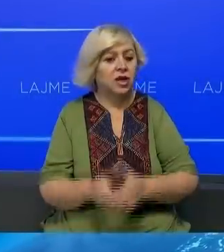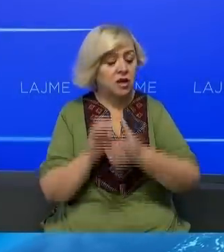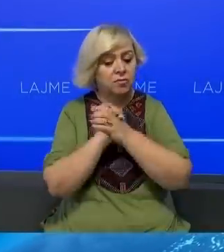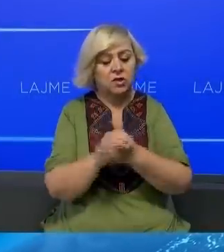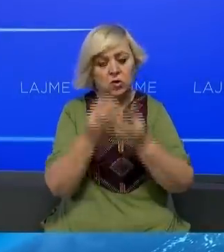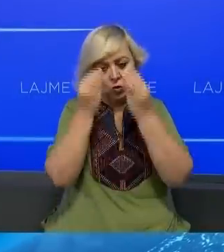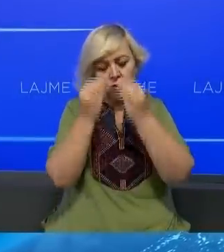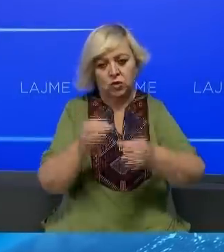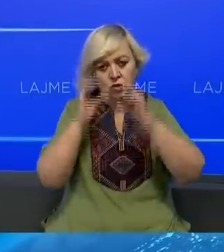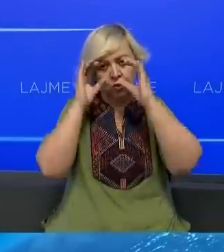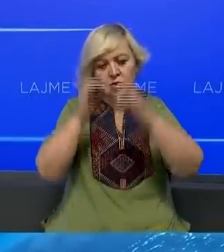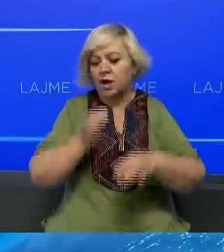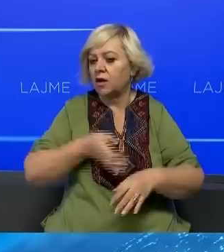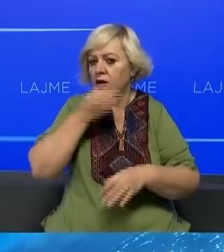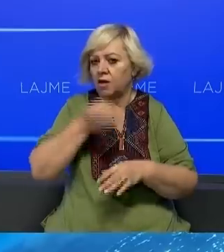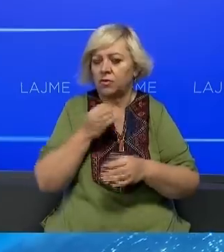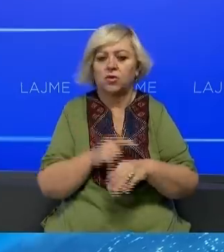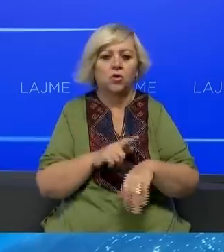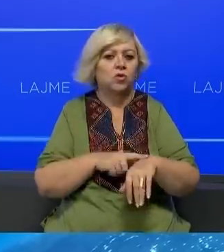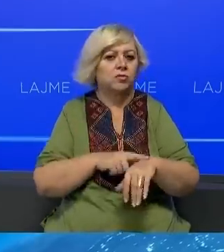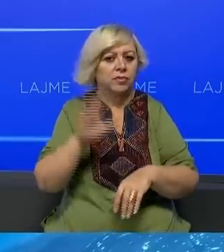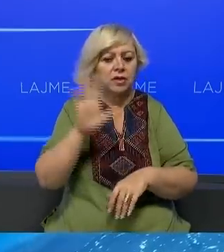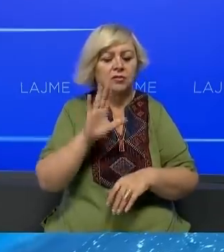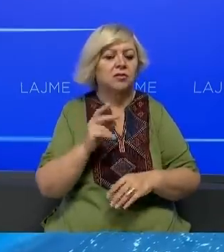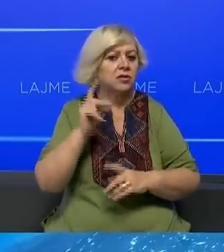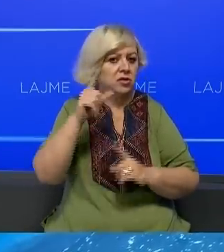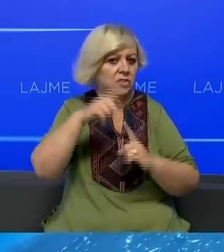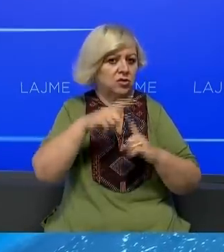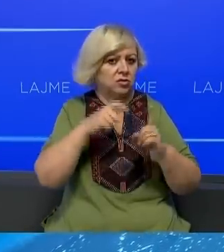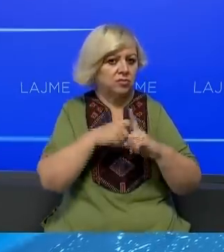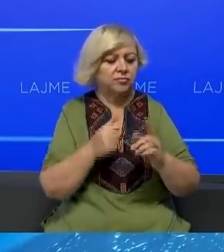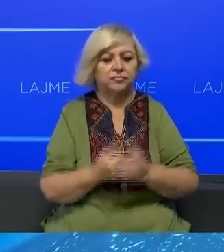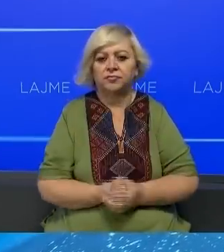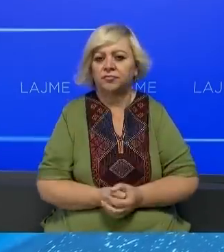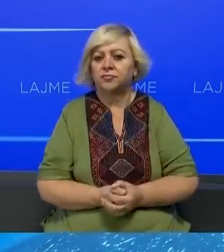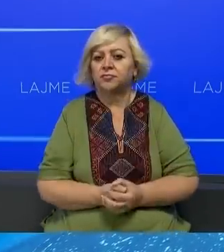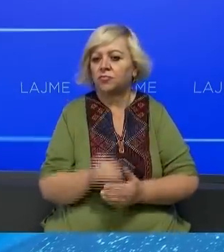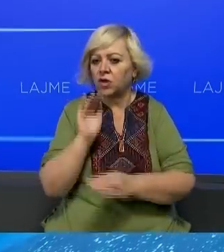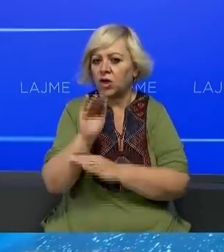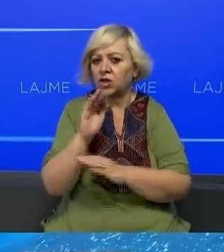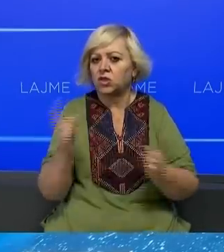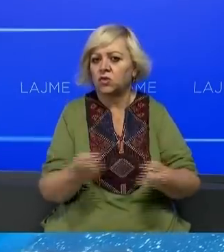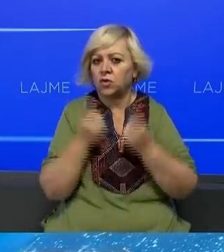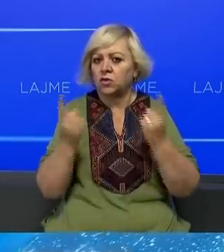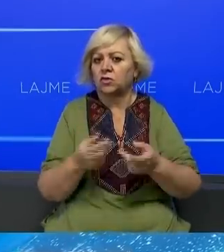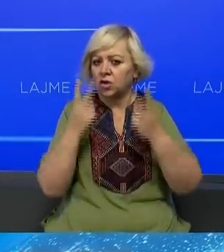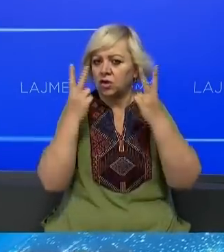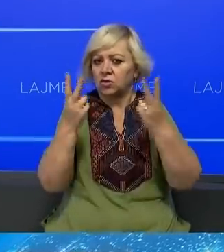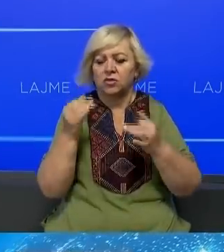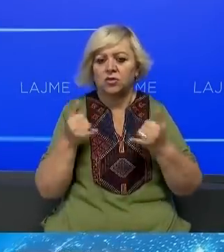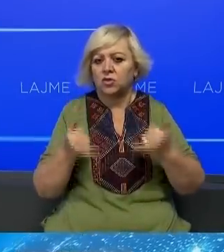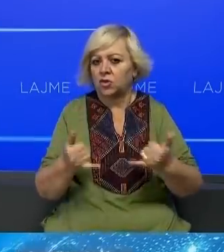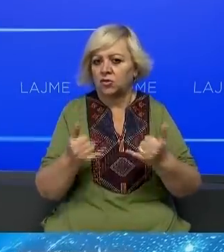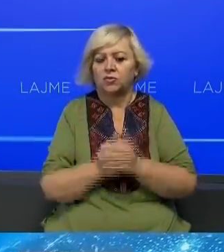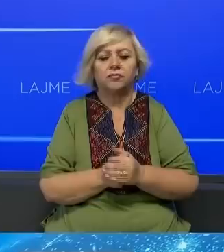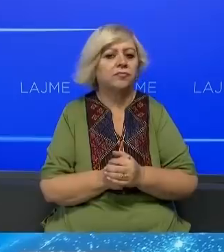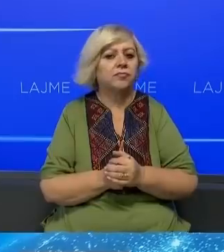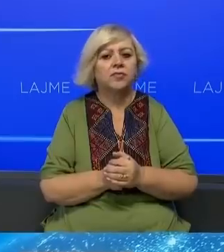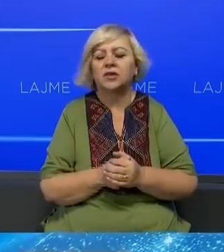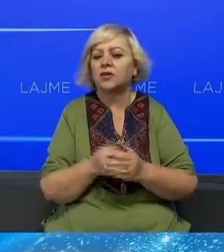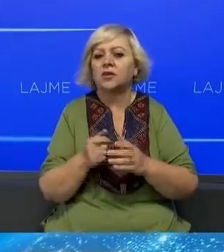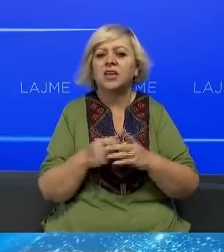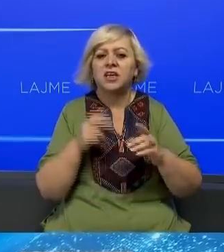Përshëndetje të ndëruar shikues, jeni me edicionin e lajmeve të orës 17:00 në RTK. Ju njohim me zhvillimet kryesore të ditës. Në rrezall